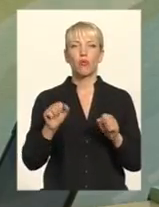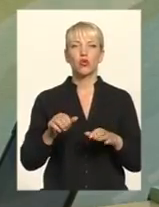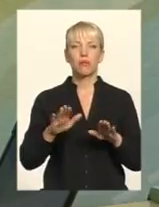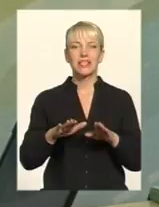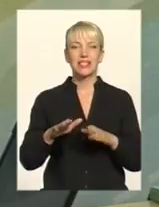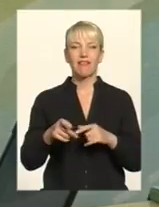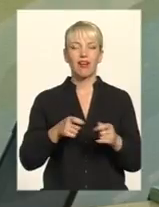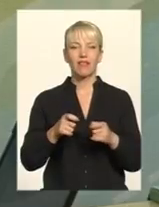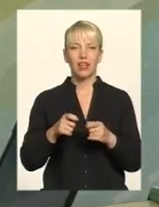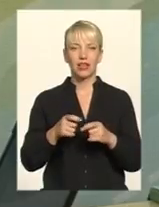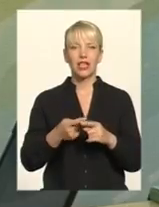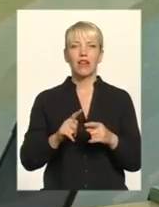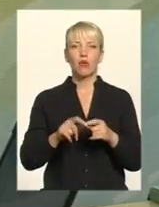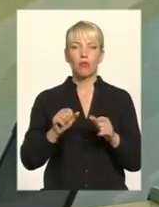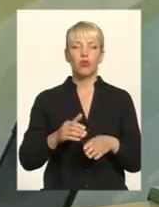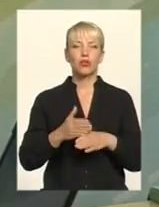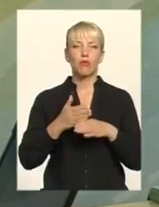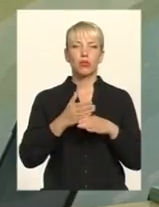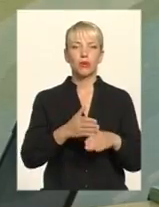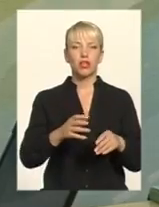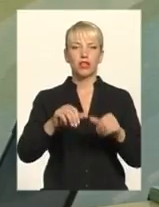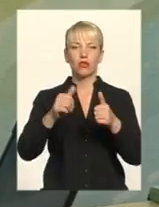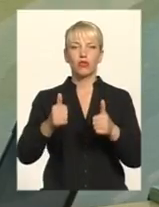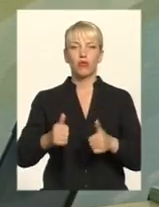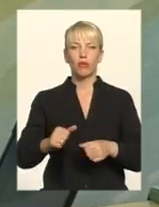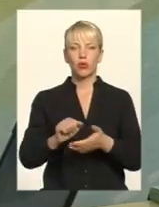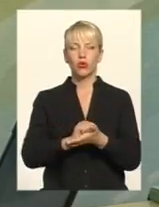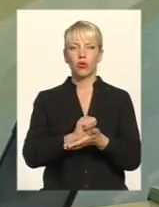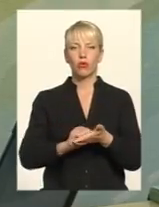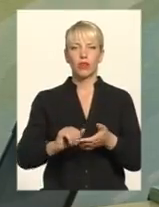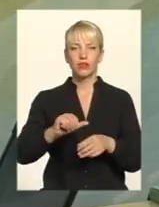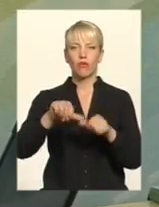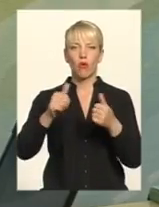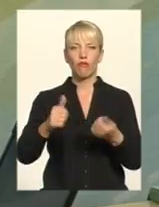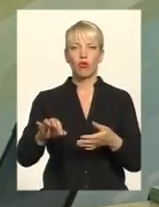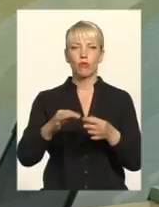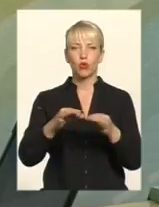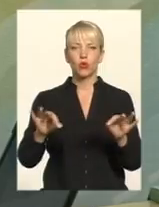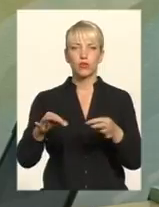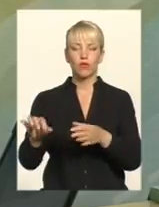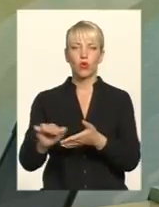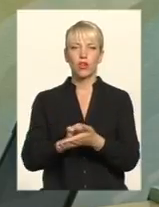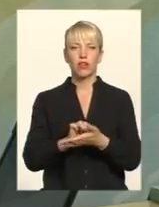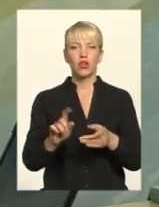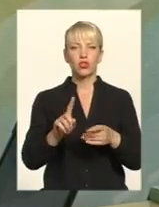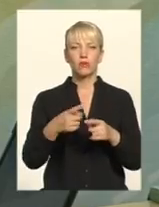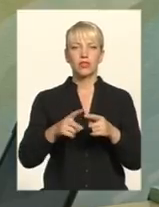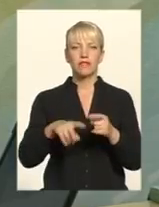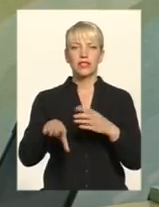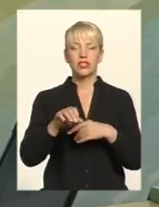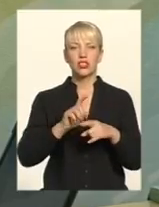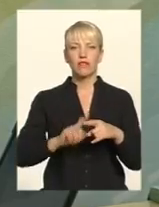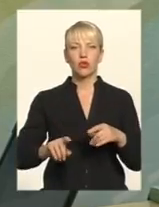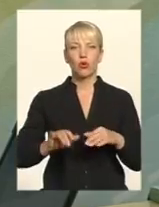Місцева влада може посприяти оформлення документів, оформлення дозволів всіх, щоб це швидше проходило, для того,